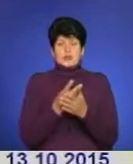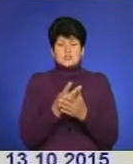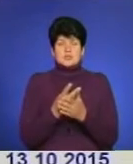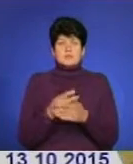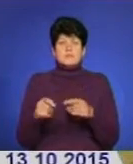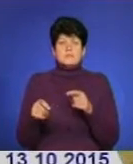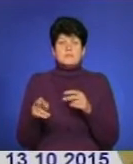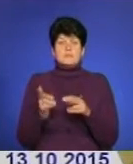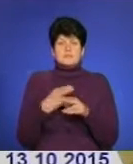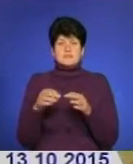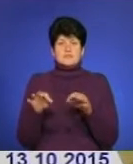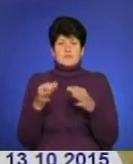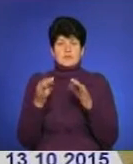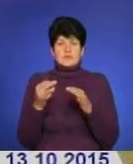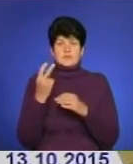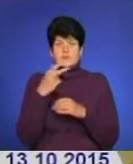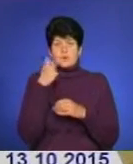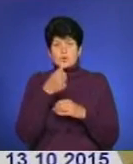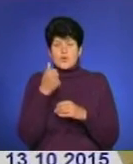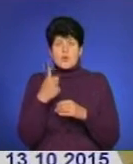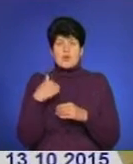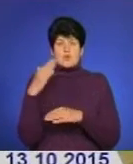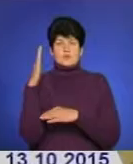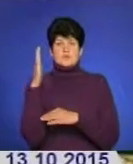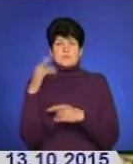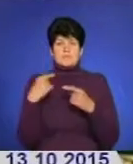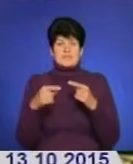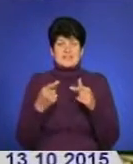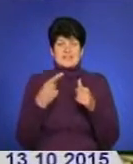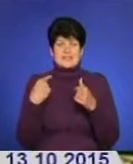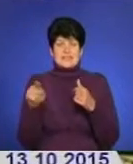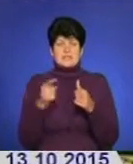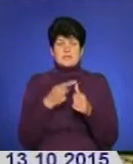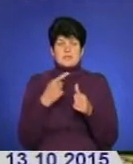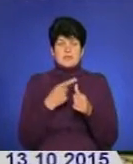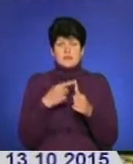волі від 2 років, а голосування під іншим іменем або з чужим